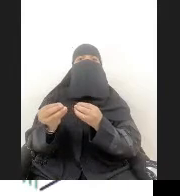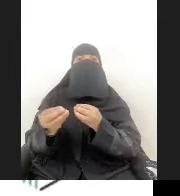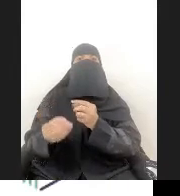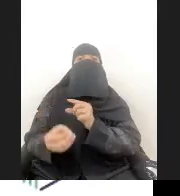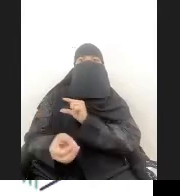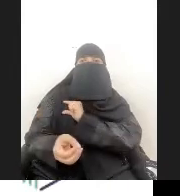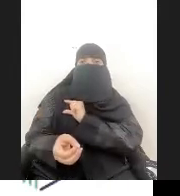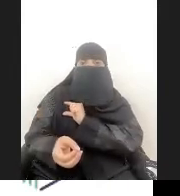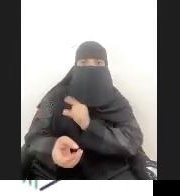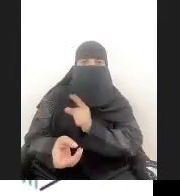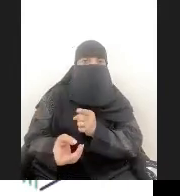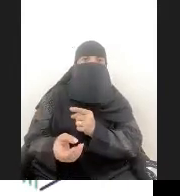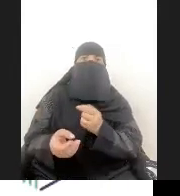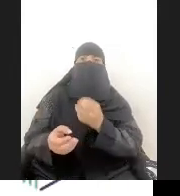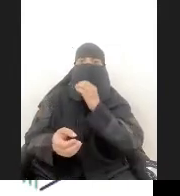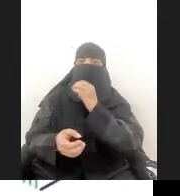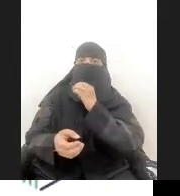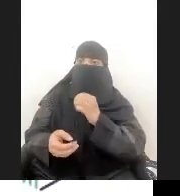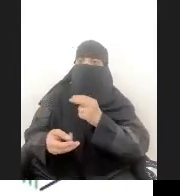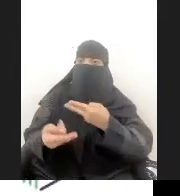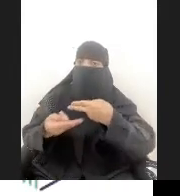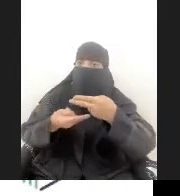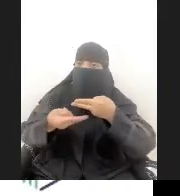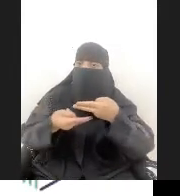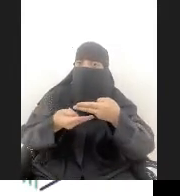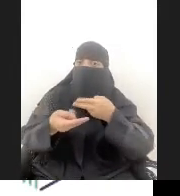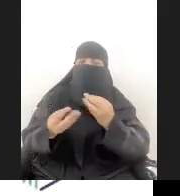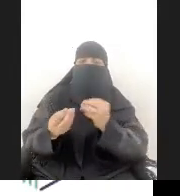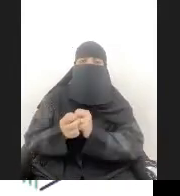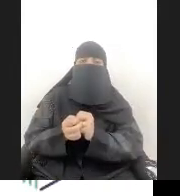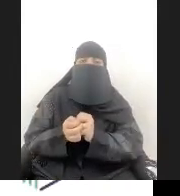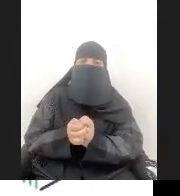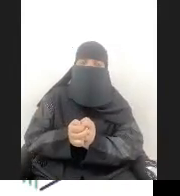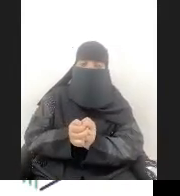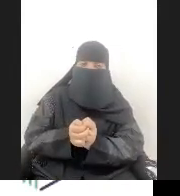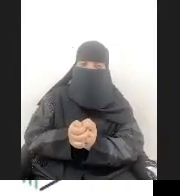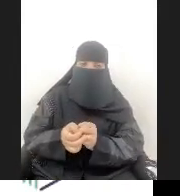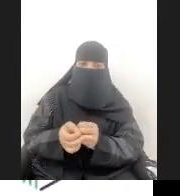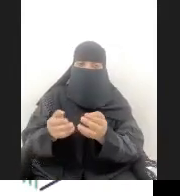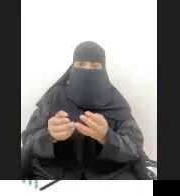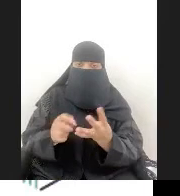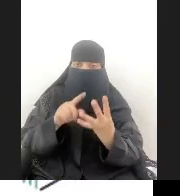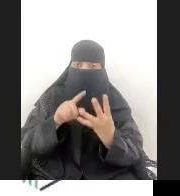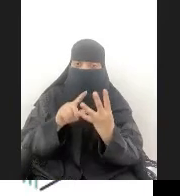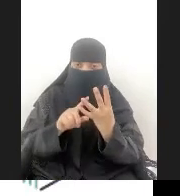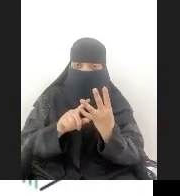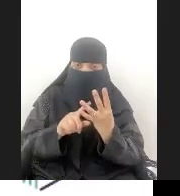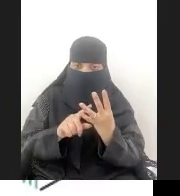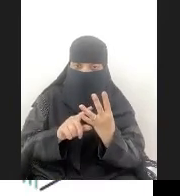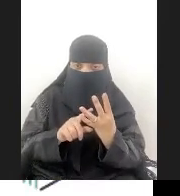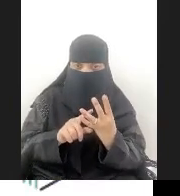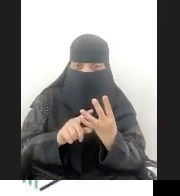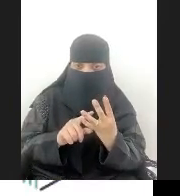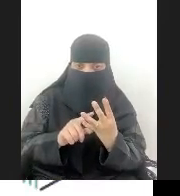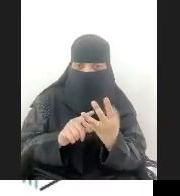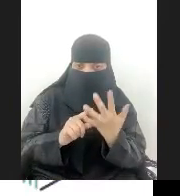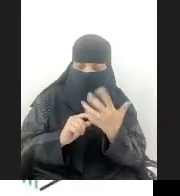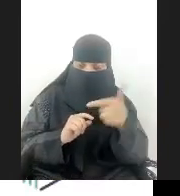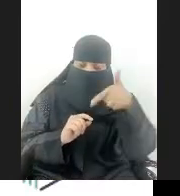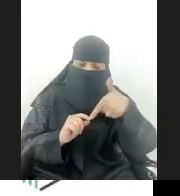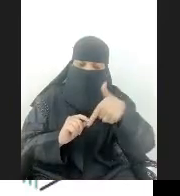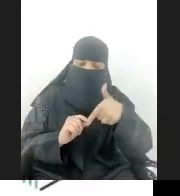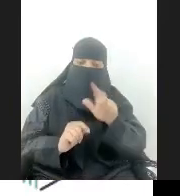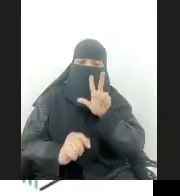مداخلتين لطالبين أو أكثر وهكذا. التغذية الراجعة، وجودك داخل الفصل نقطة، هذه تعتبر نقطة قوية. أنا